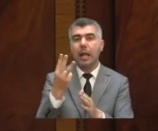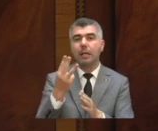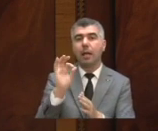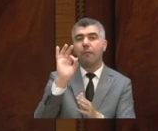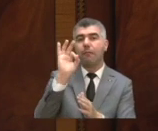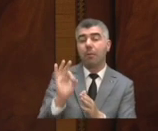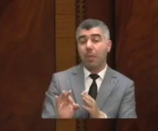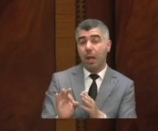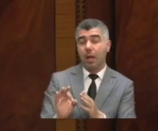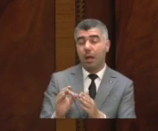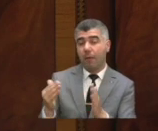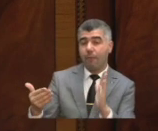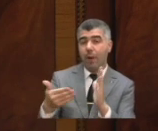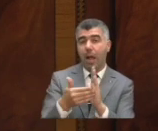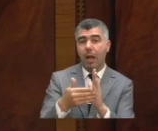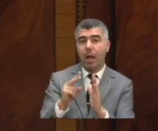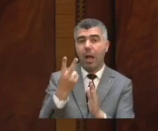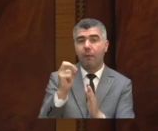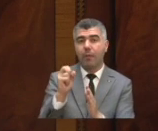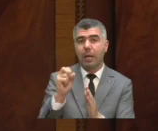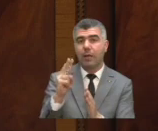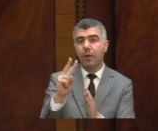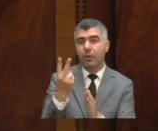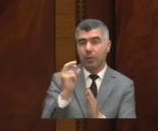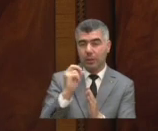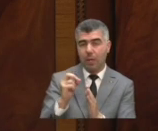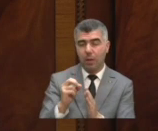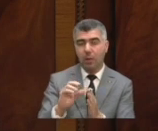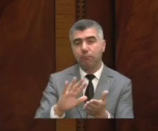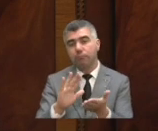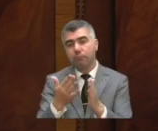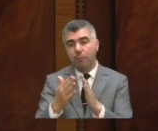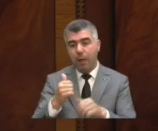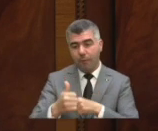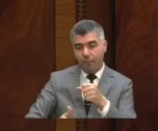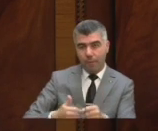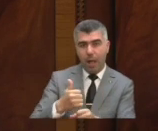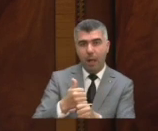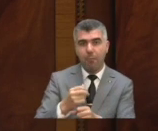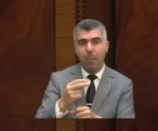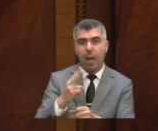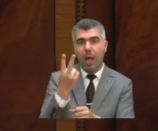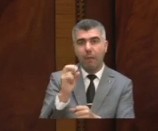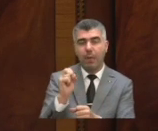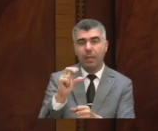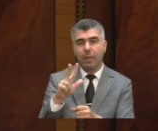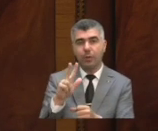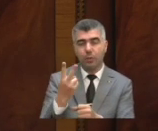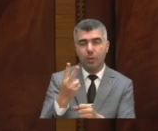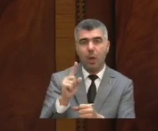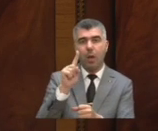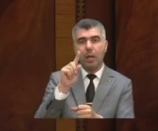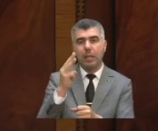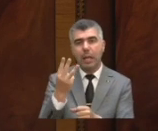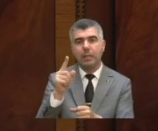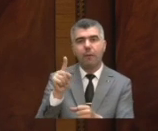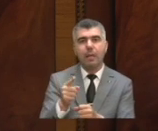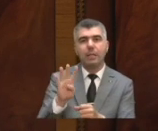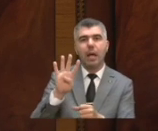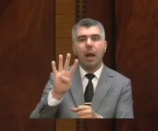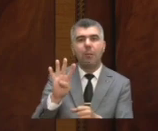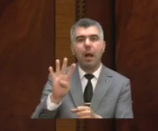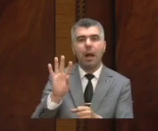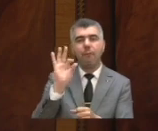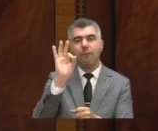نهايه سنه 2022 فيما يتوقع ان يبلغ هذا المعدل 3.4% عندما